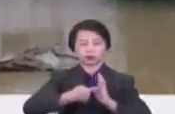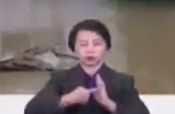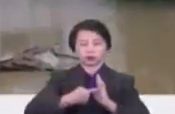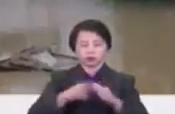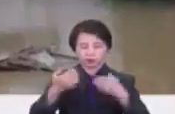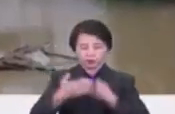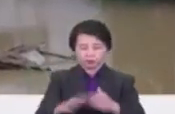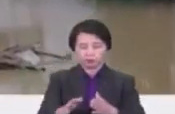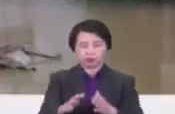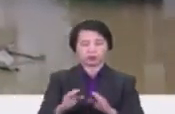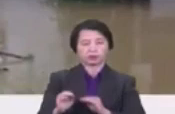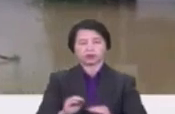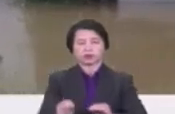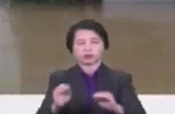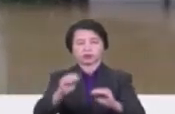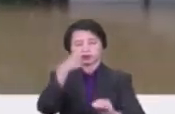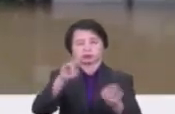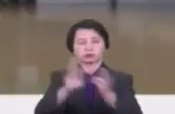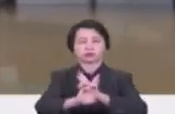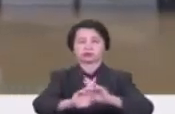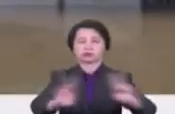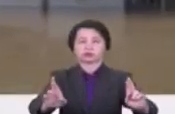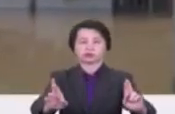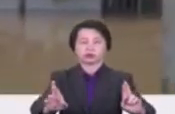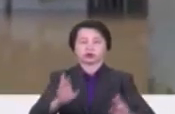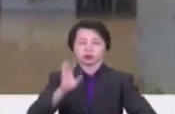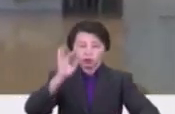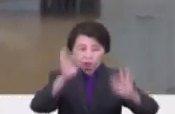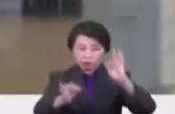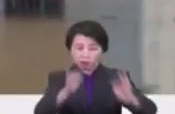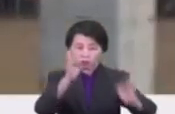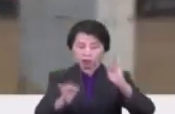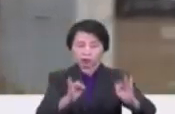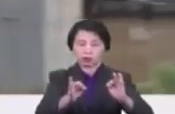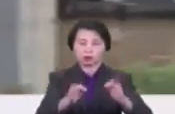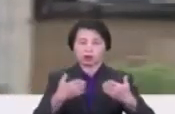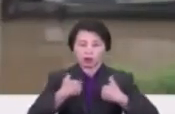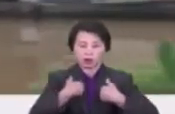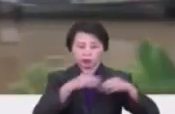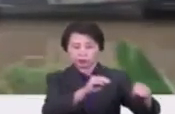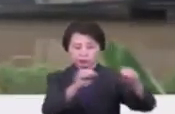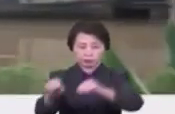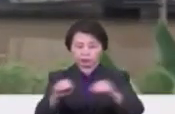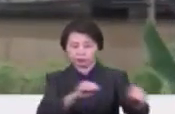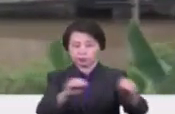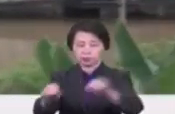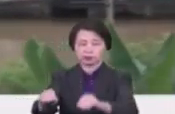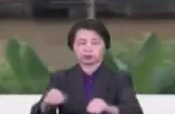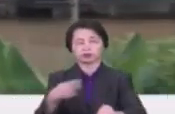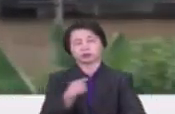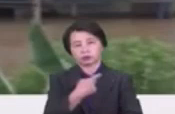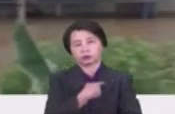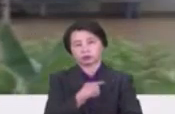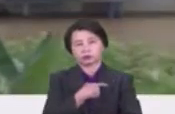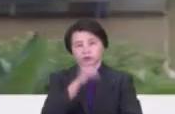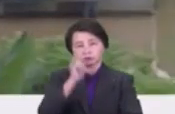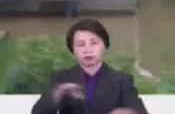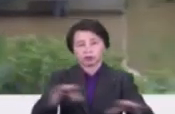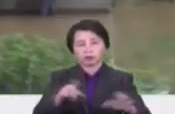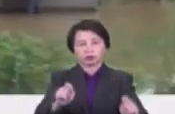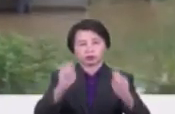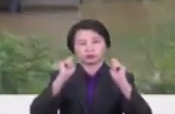PKOB daerah untuk bersedia sekiranya ada lagi pemindahan-pemindahan yang kita kena buat secara